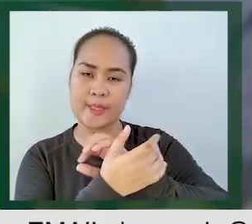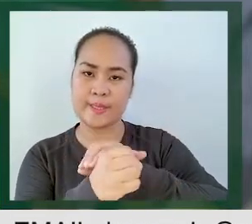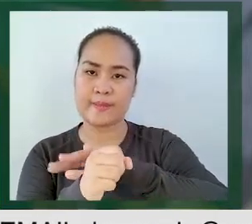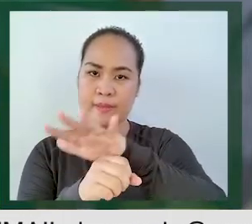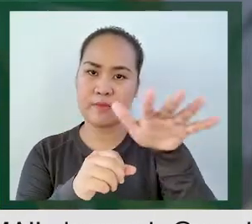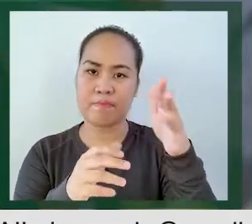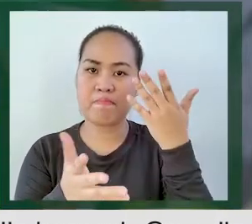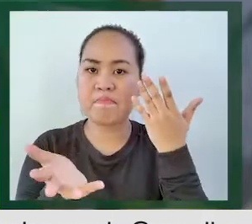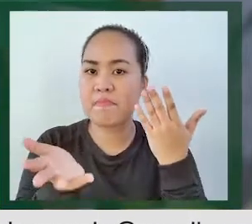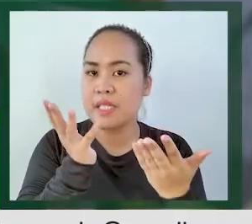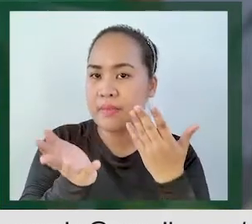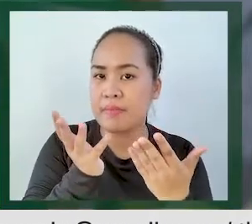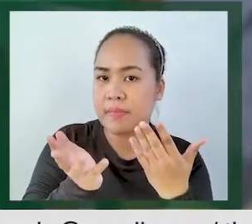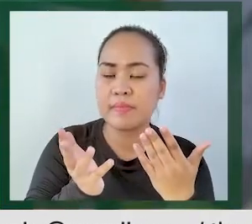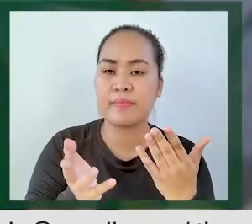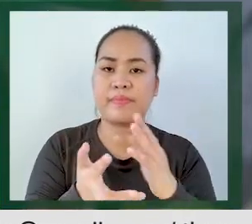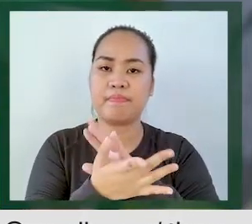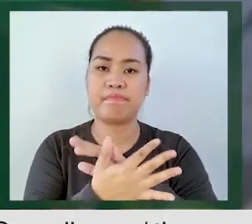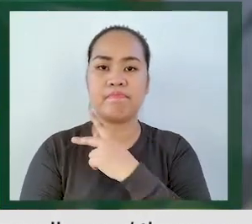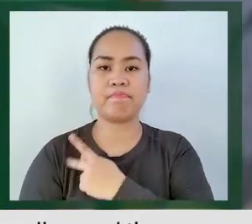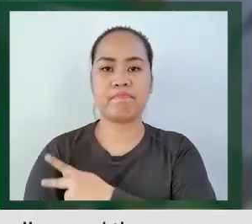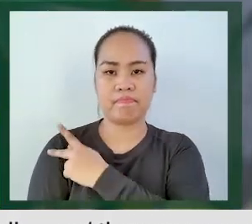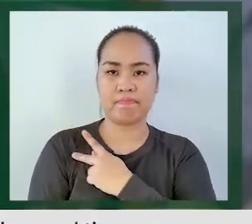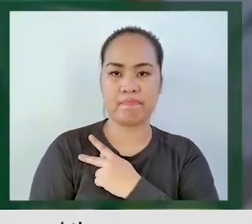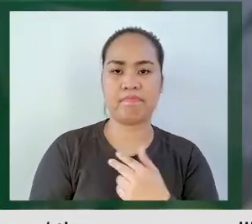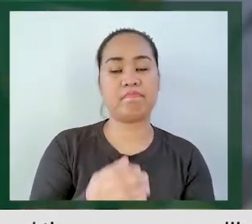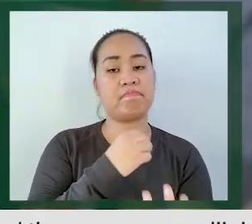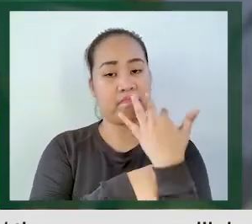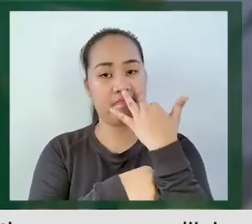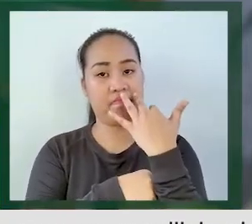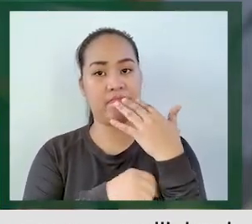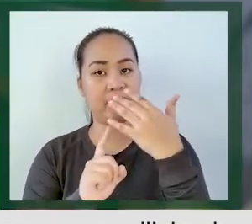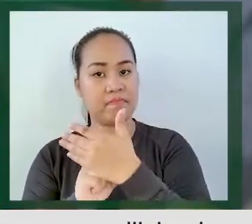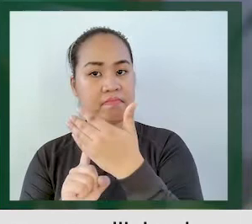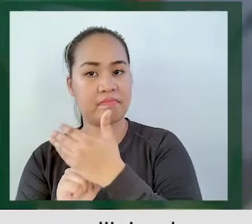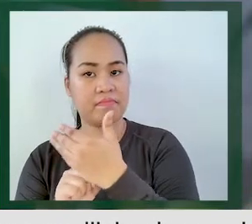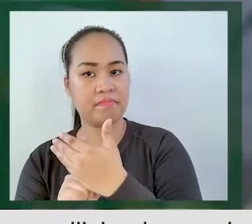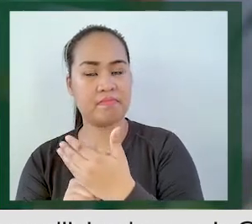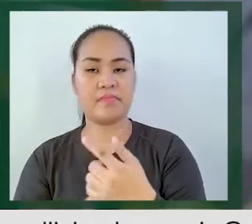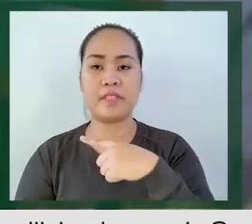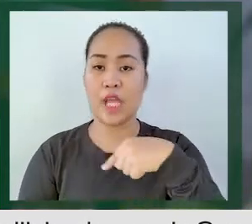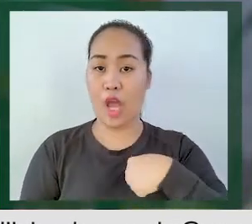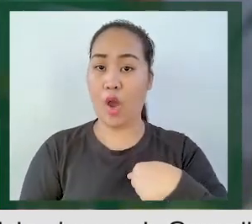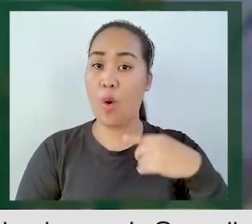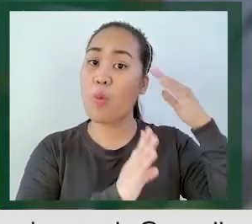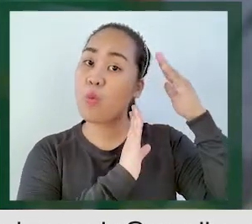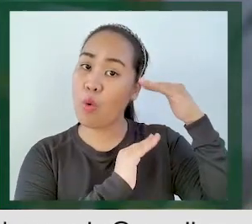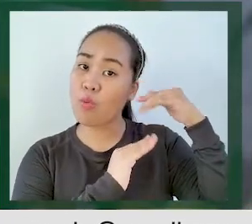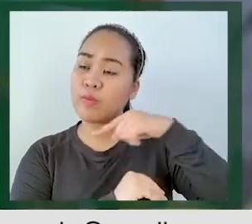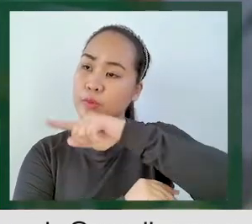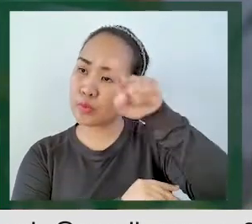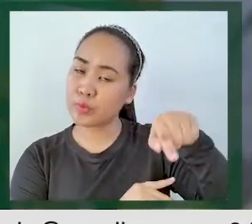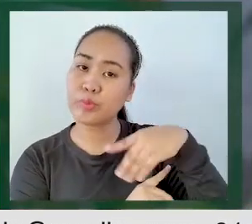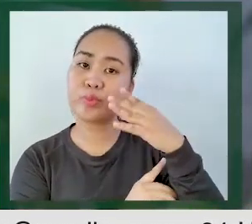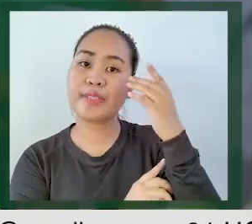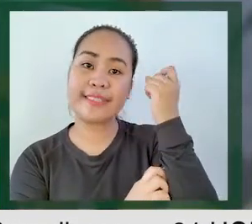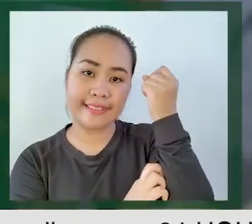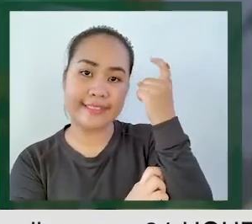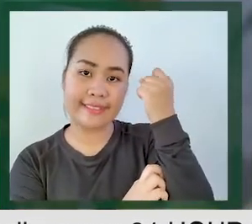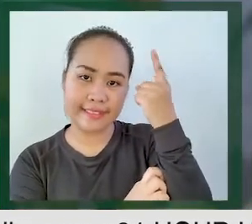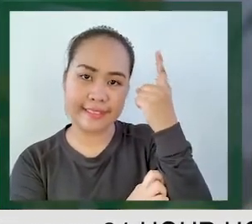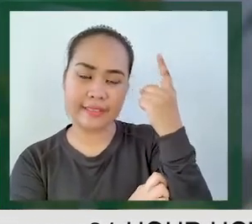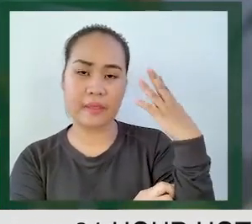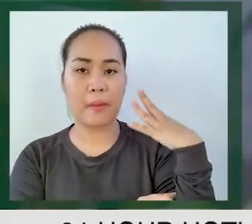we hope for your consideration and understanding na in the next few days hindi po muna makakaresponde ang